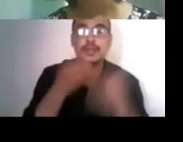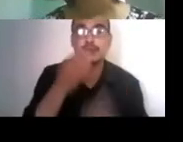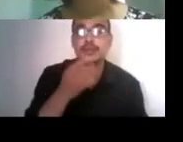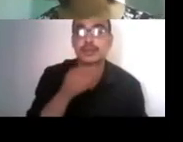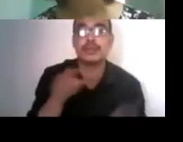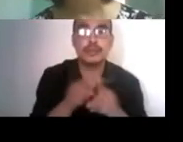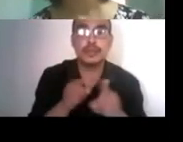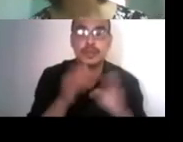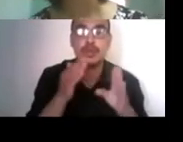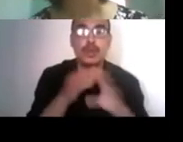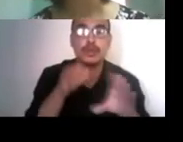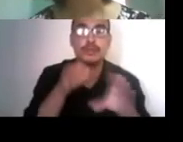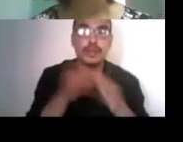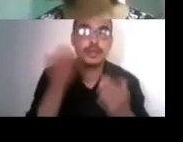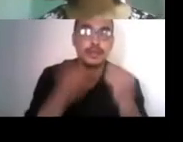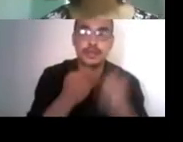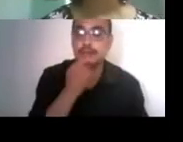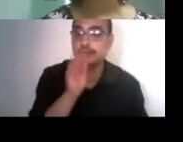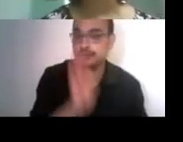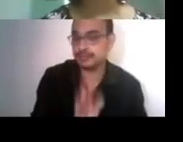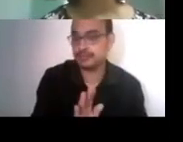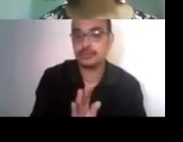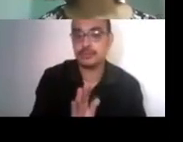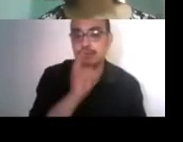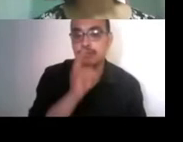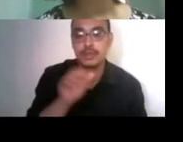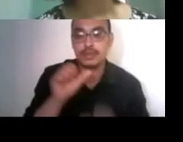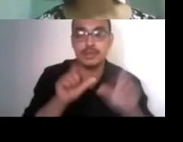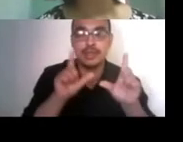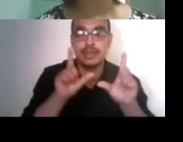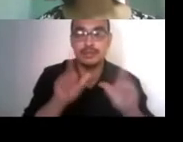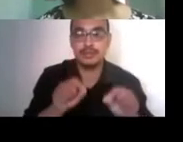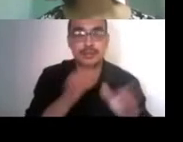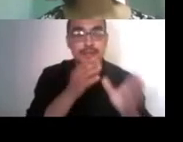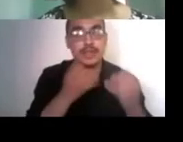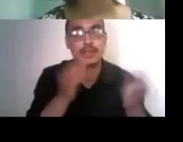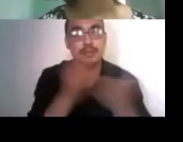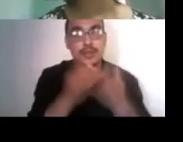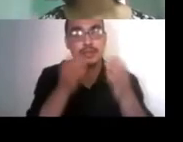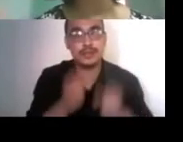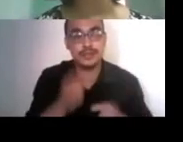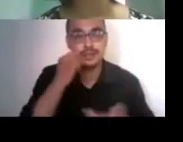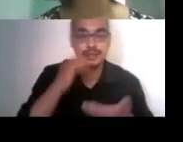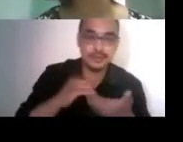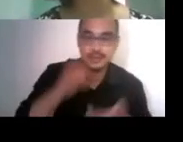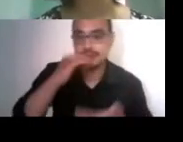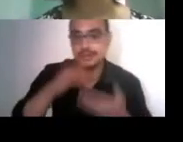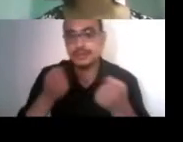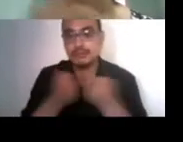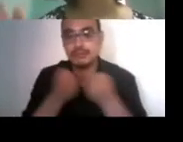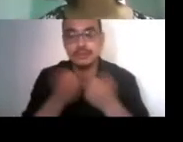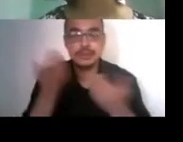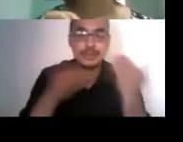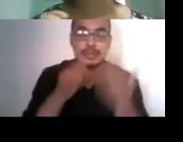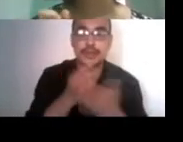हामीले घरेलु हिंसा भन्दछौँ है। त्यहाँ जरुरी छैन कि त्यहाँ बिहा गरेर मात्र बसेर श्रीमान श्रीमती बिचमा हुने हिंसा मात्र नभनौँ,